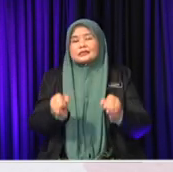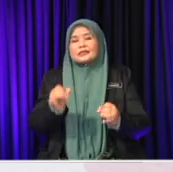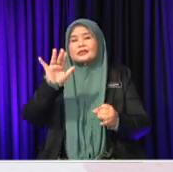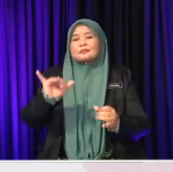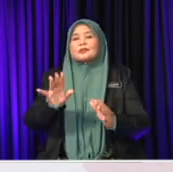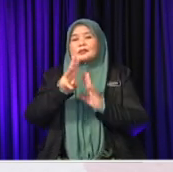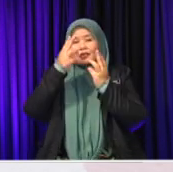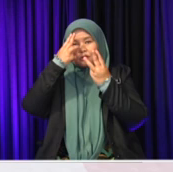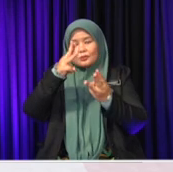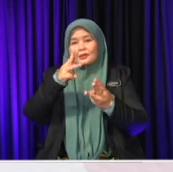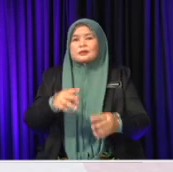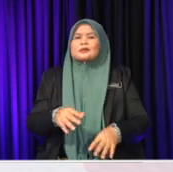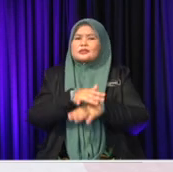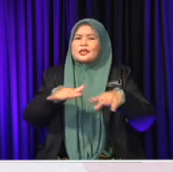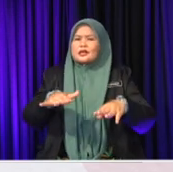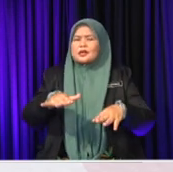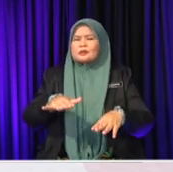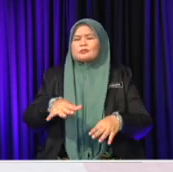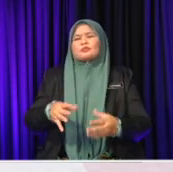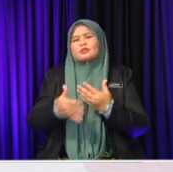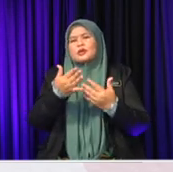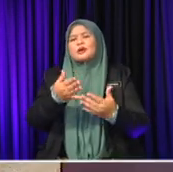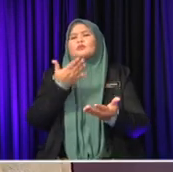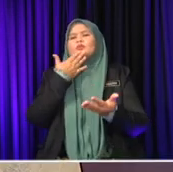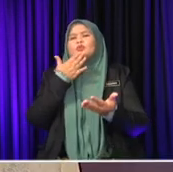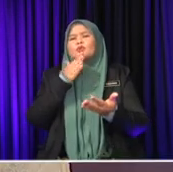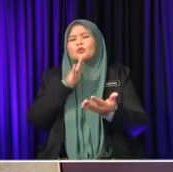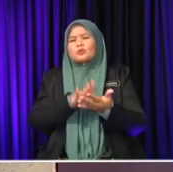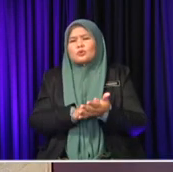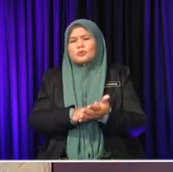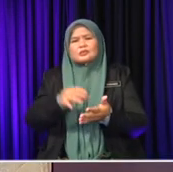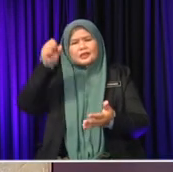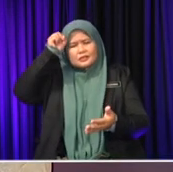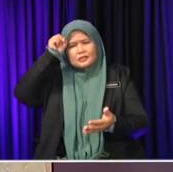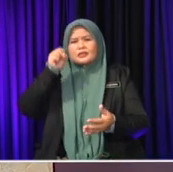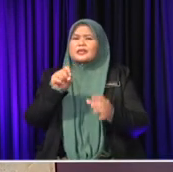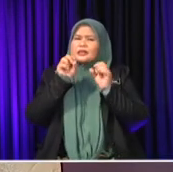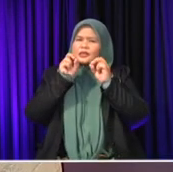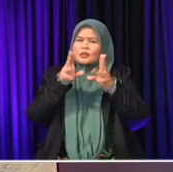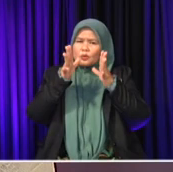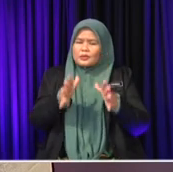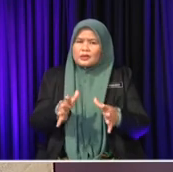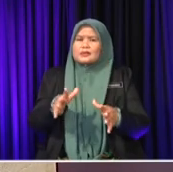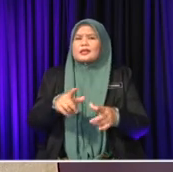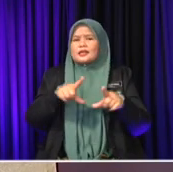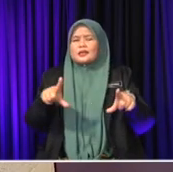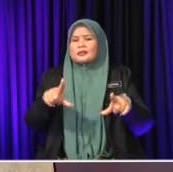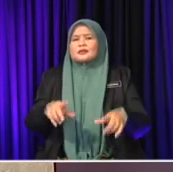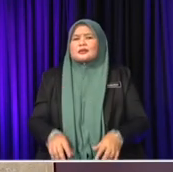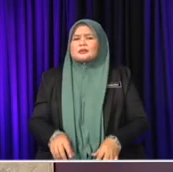kita jangan mudah buruk Sangke ya Jangan mudah menghina orang lain terutamanya menghina paras rupa